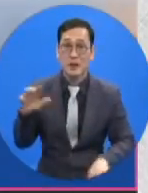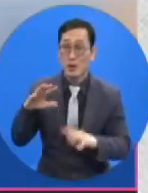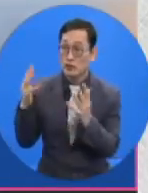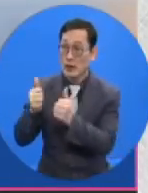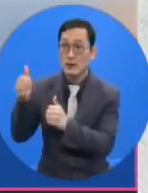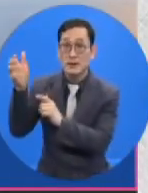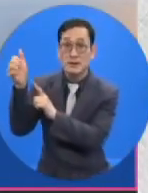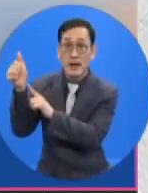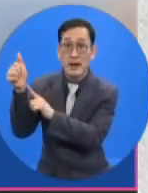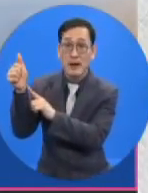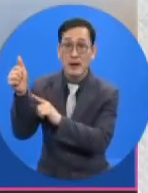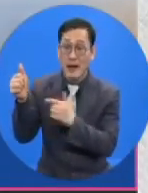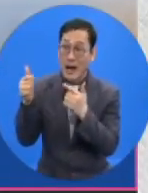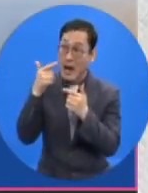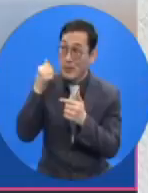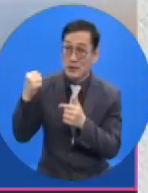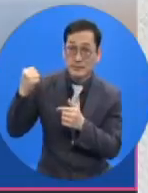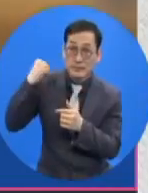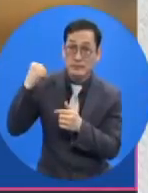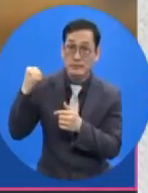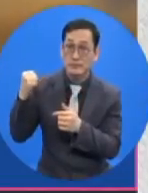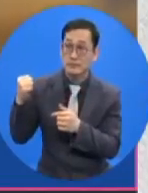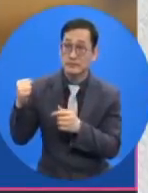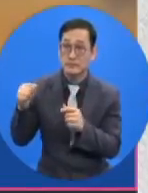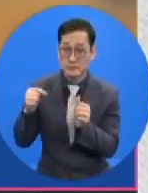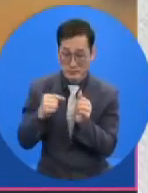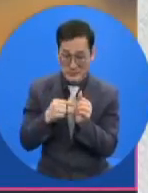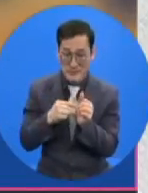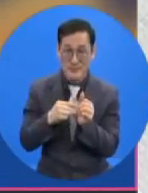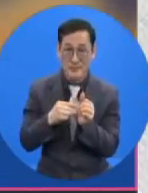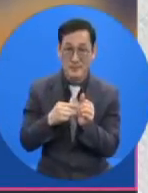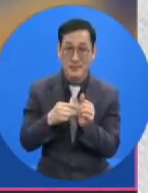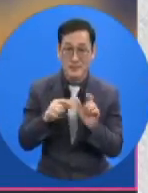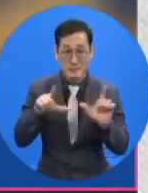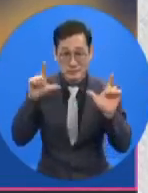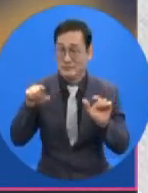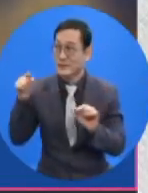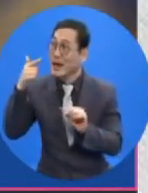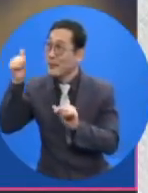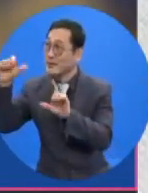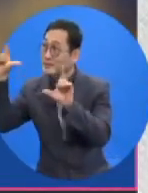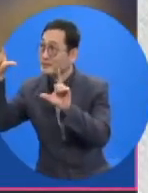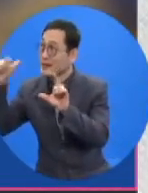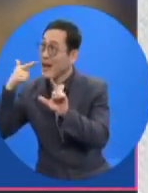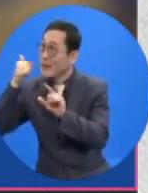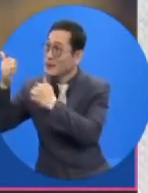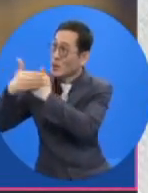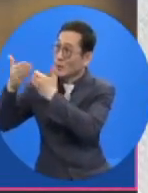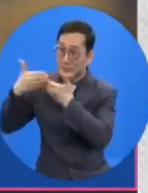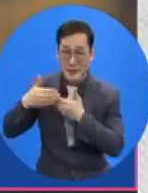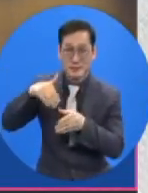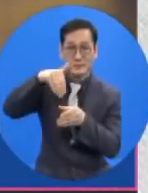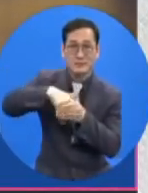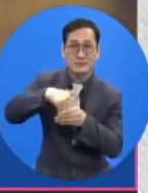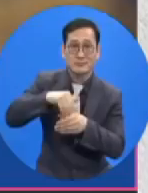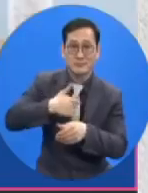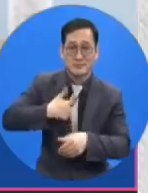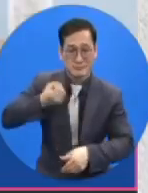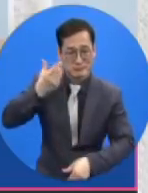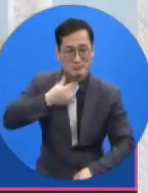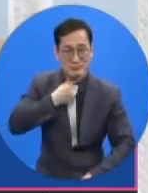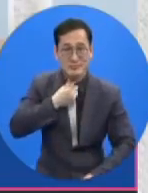아니겠습니까? 공간 그 집무실. 그러니까 이건 굉장히 부적절하고 잘못된 것이다. 저는 그런 생각입니다. 예.